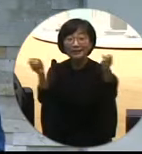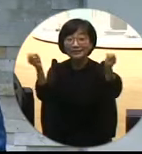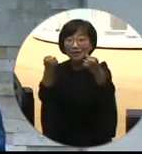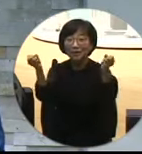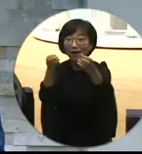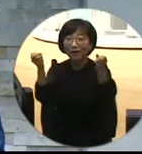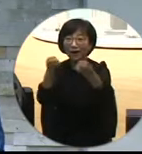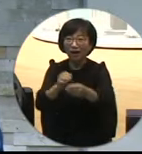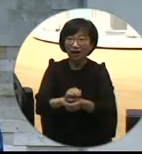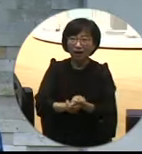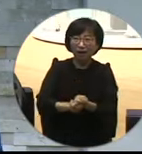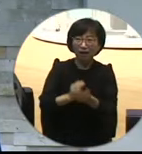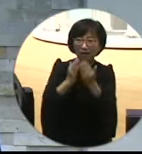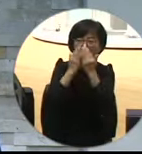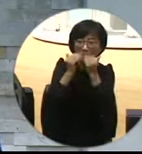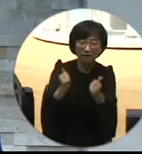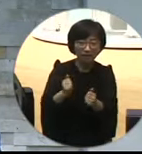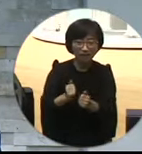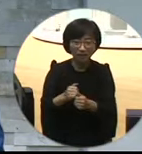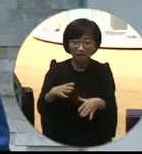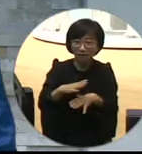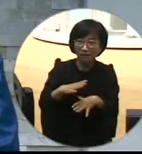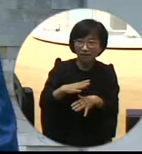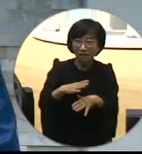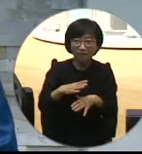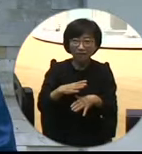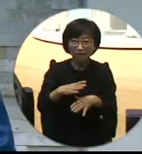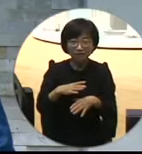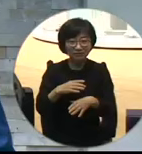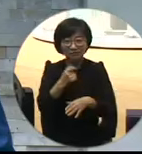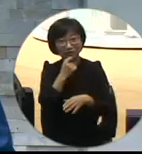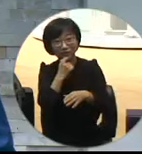주위가 이상해져요. 너무 결벽해.